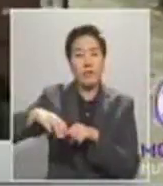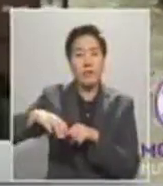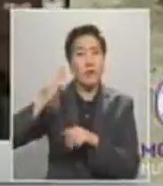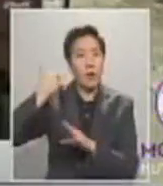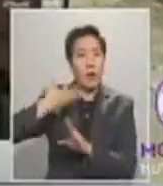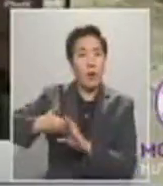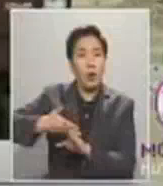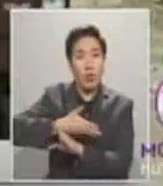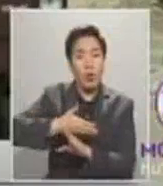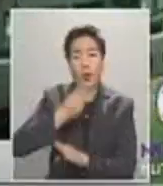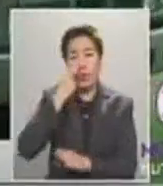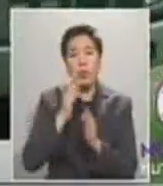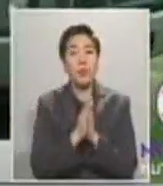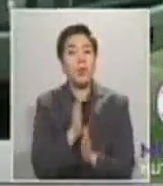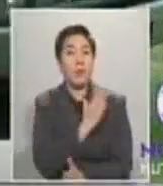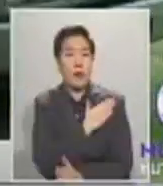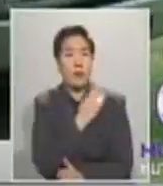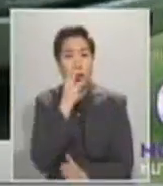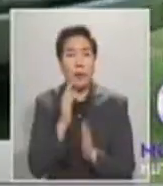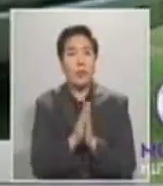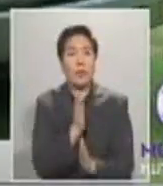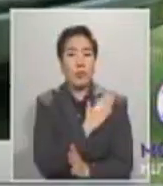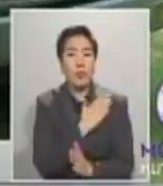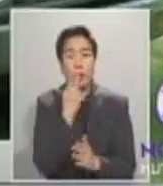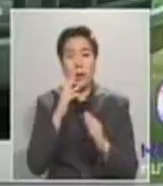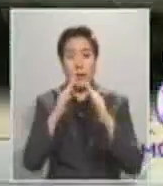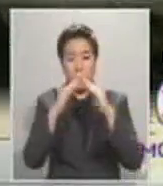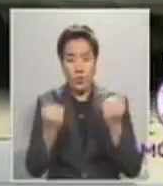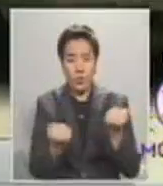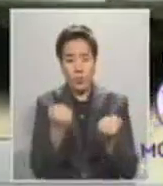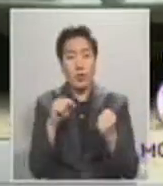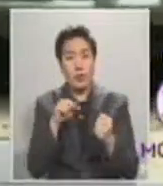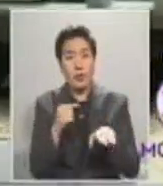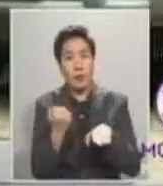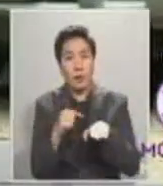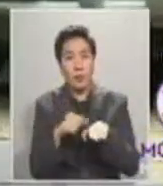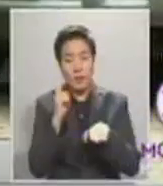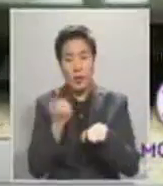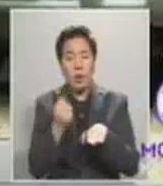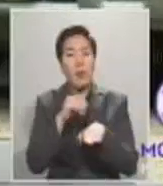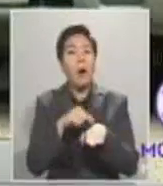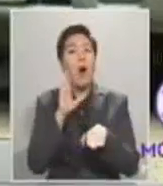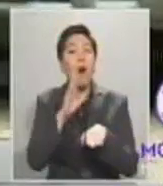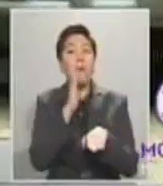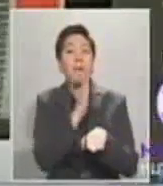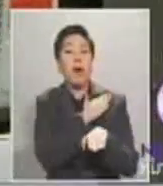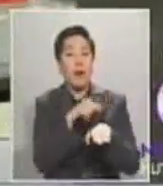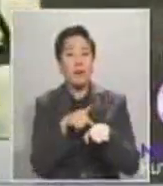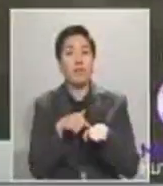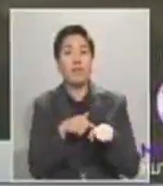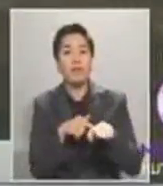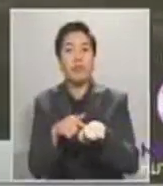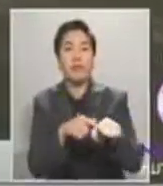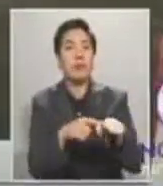ต่ก่อนที่จะไปสถานีตำรวจดูรถคันนี้ก่อนค่ะว่ากันว่าเป็นกุฏิเคลื่อนที่นะคะ นี่กุฏิหลวงพ่อ กุ